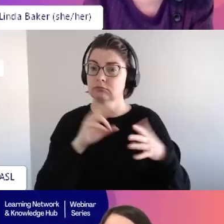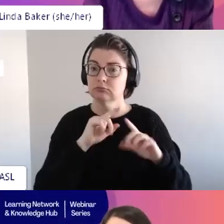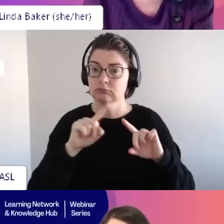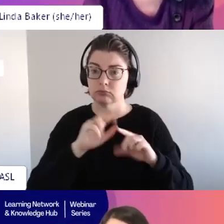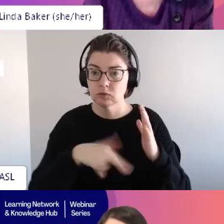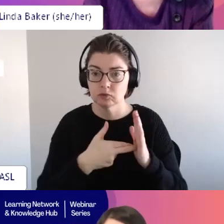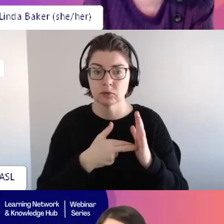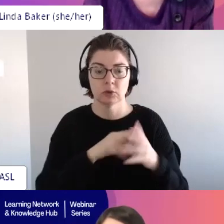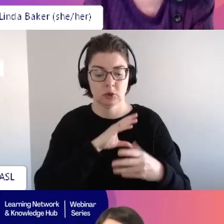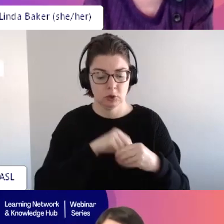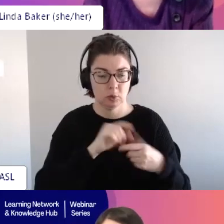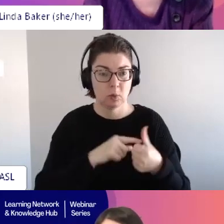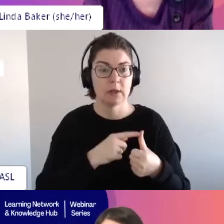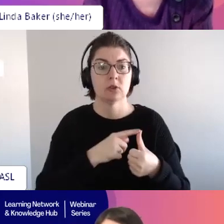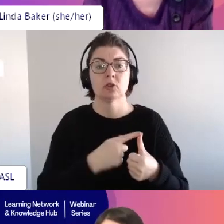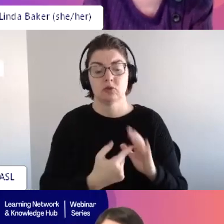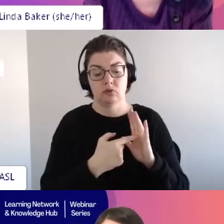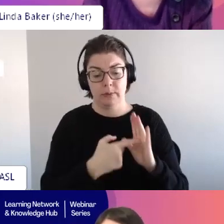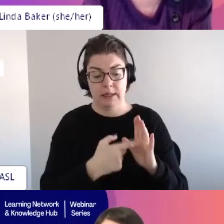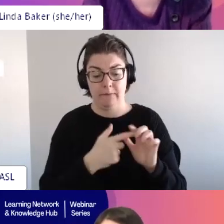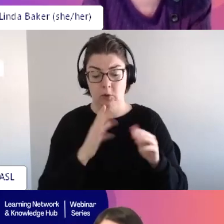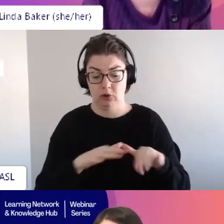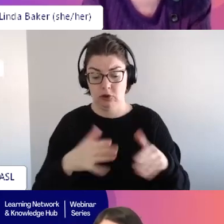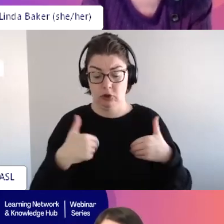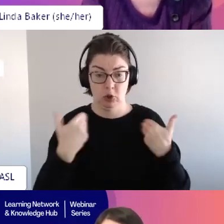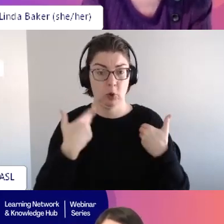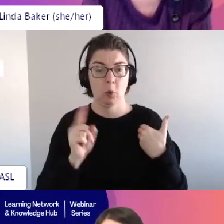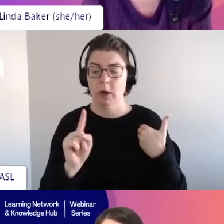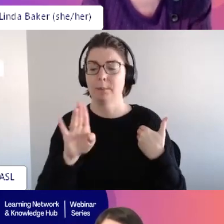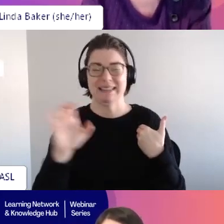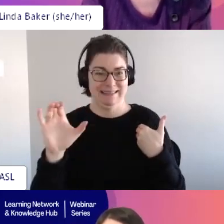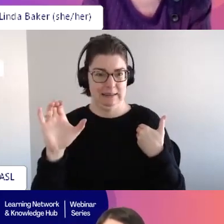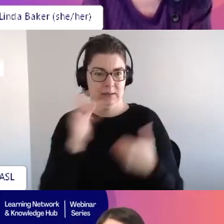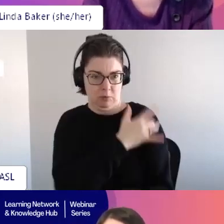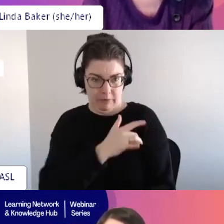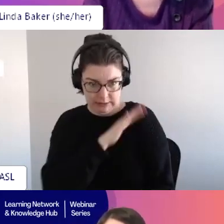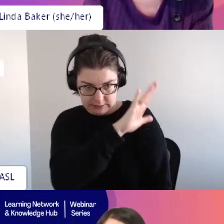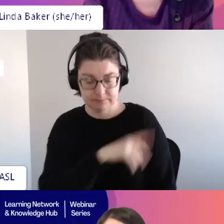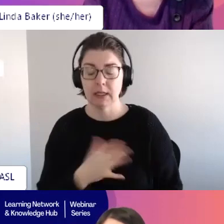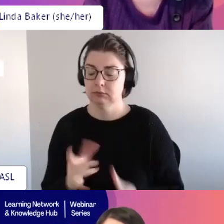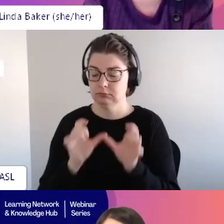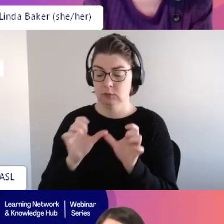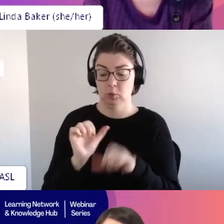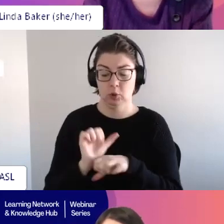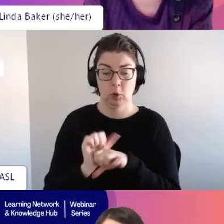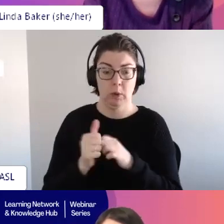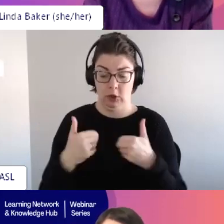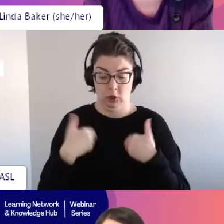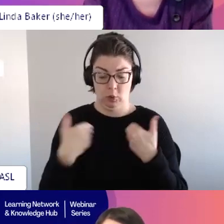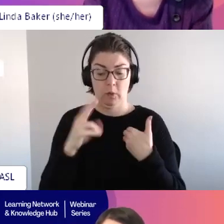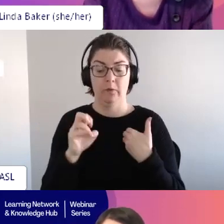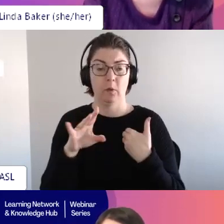joue de nombreux rôles y compris représentantes des jeunes et des enfants en Colombie-Britannique son travail continue